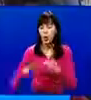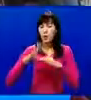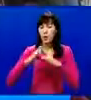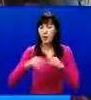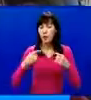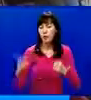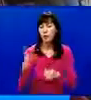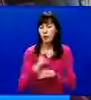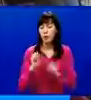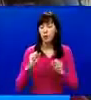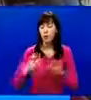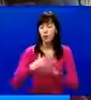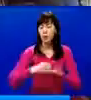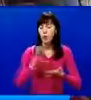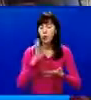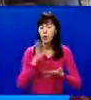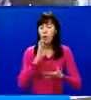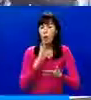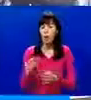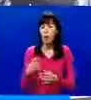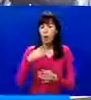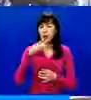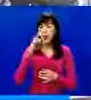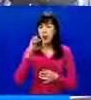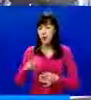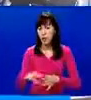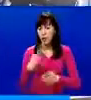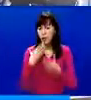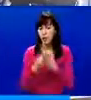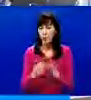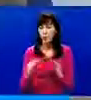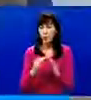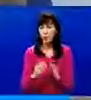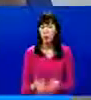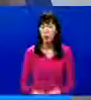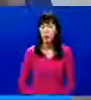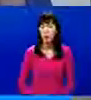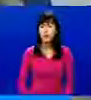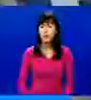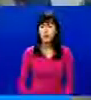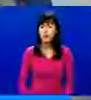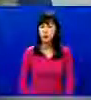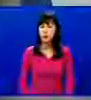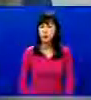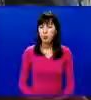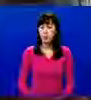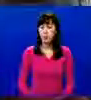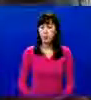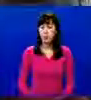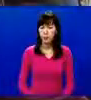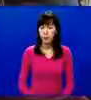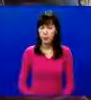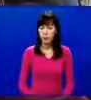Прихожане могут набрать воды на территории храма и осветить ею свои дома. Динар Мусаева, Ербол Махашев, Онтусты, Акпарат.